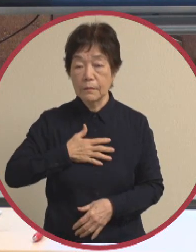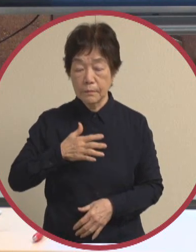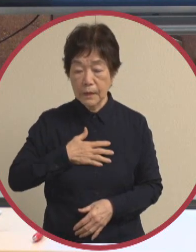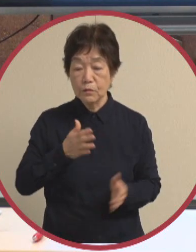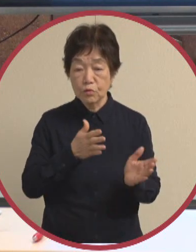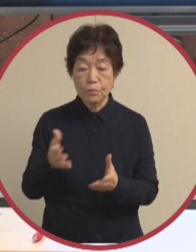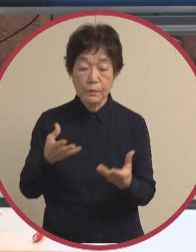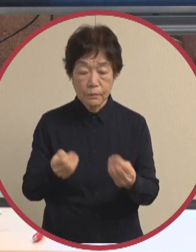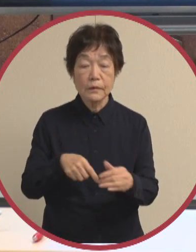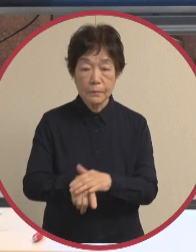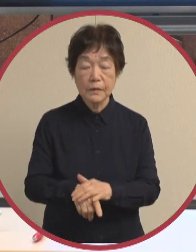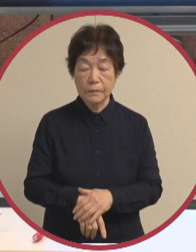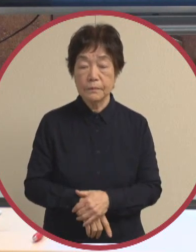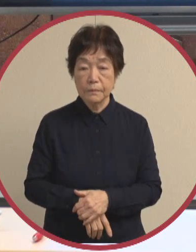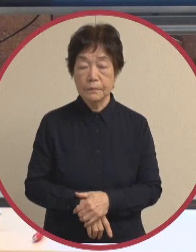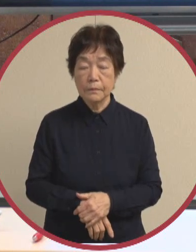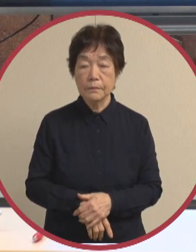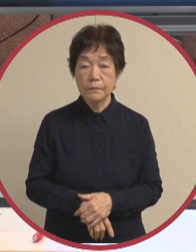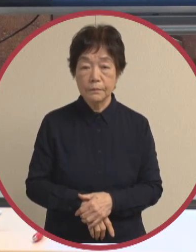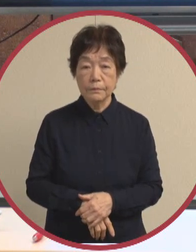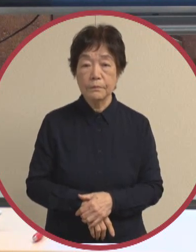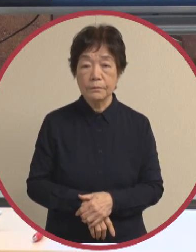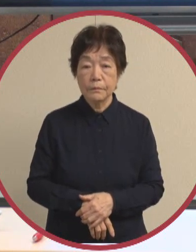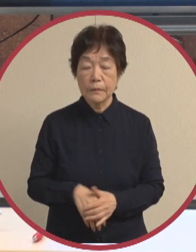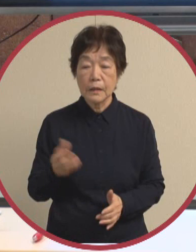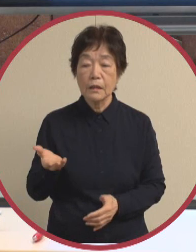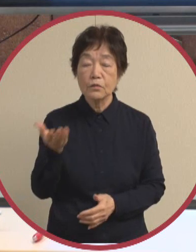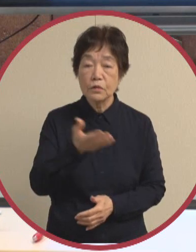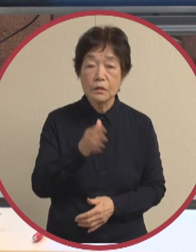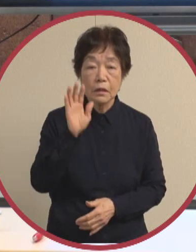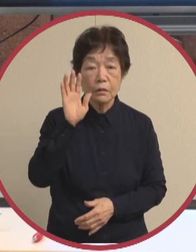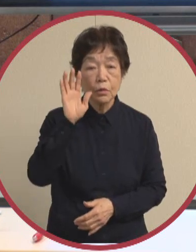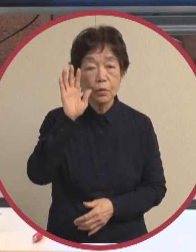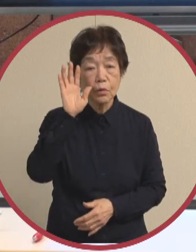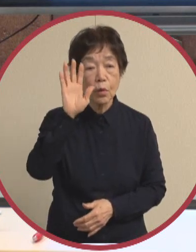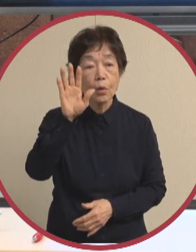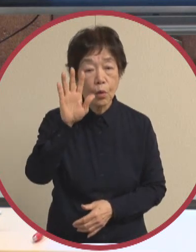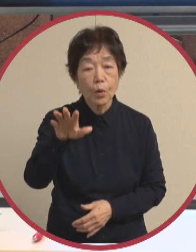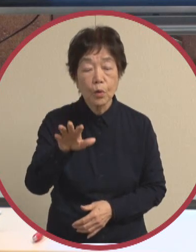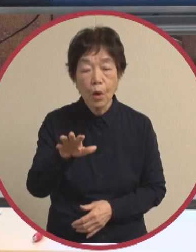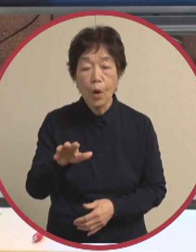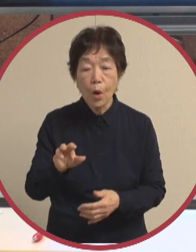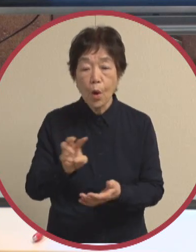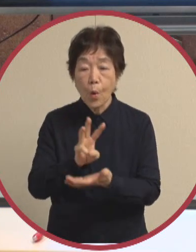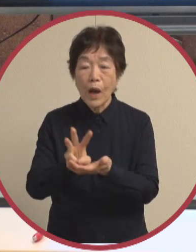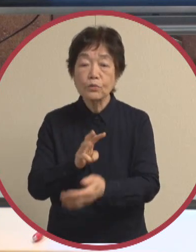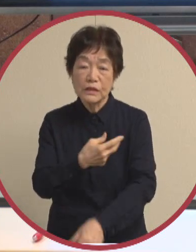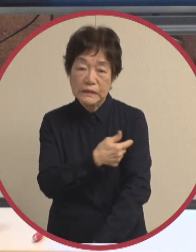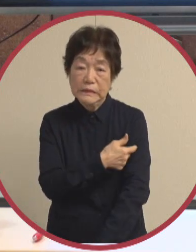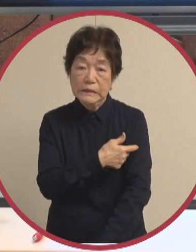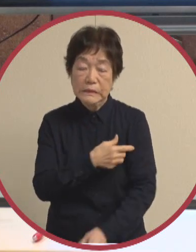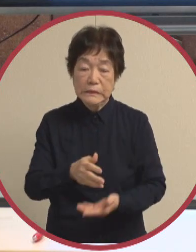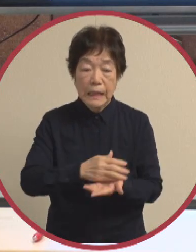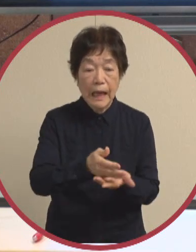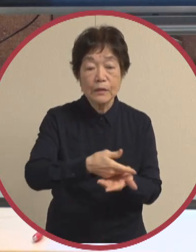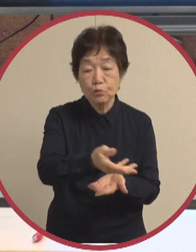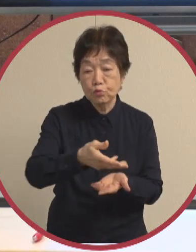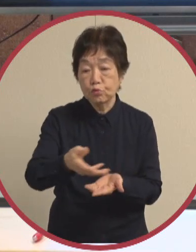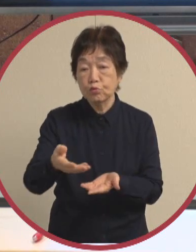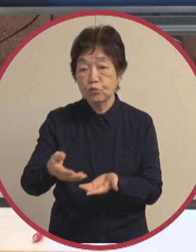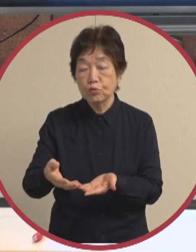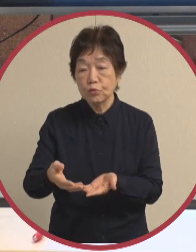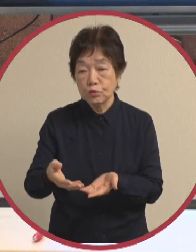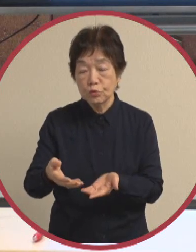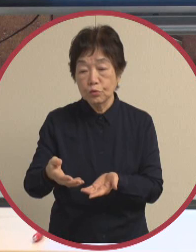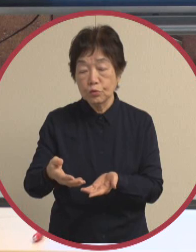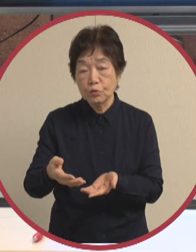ということですね。はい、まあ、ごめんなさい、今後の意気込みですね、まあ、このコロナウイルスのワクチンの配分、まあ、先ほど、一番最後のスライドの